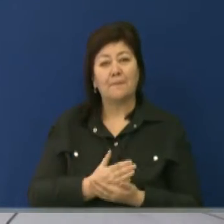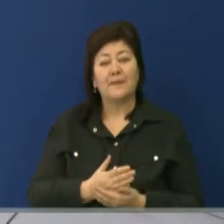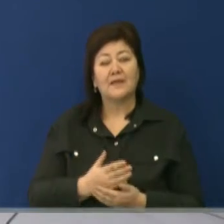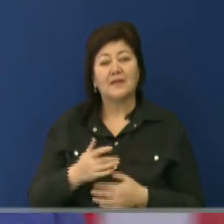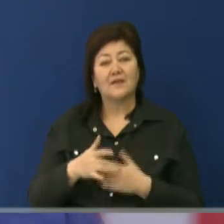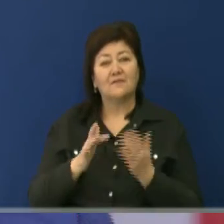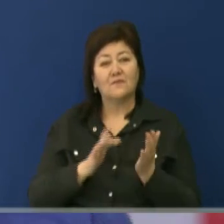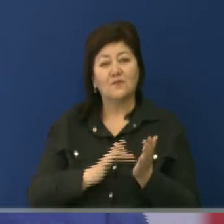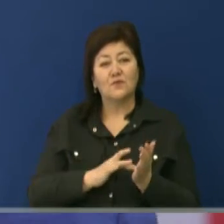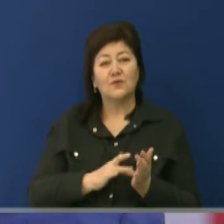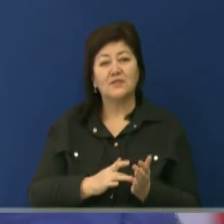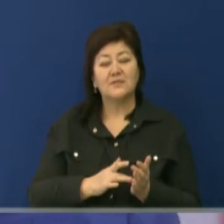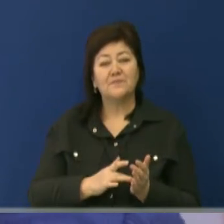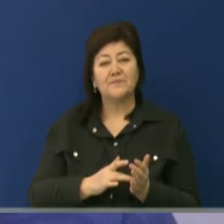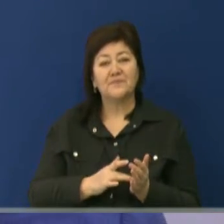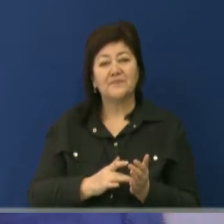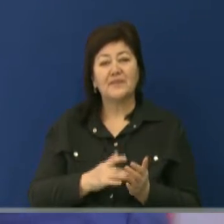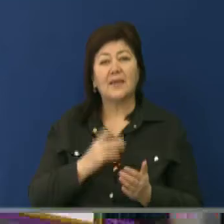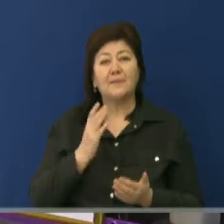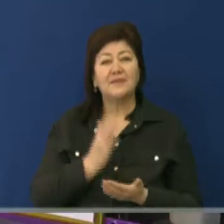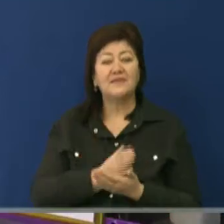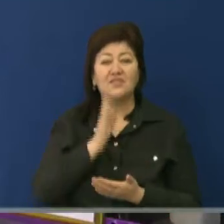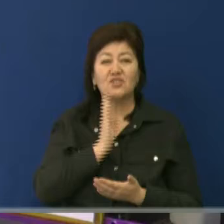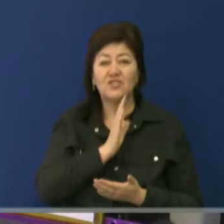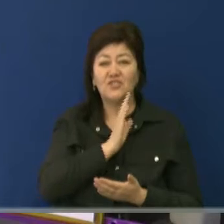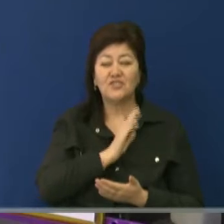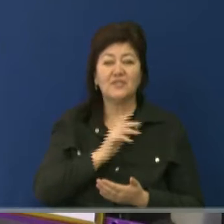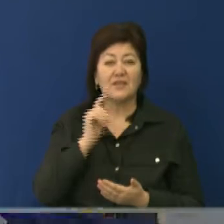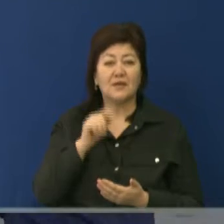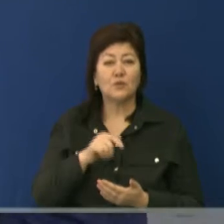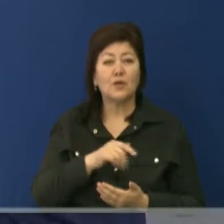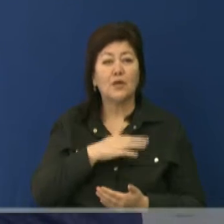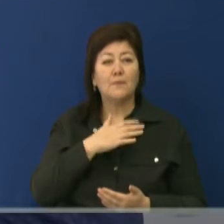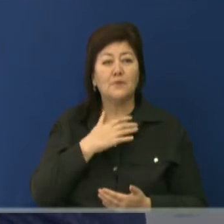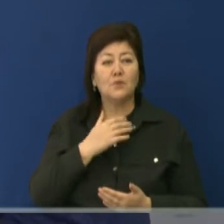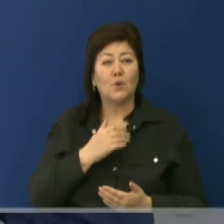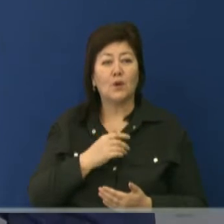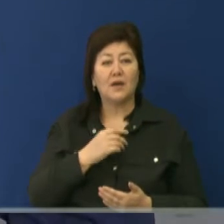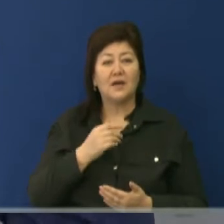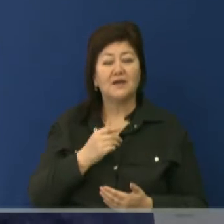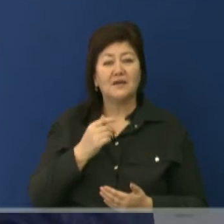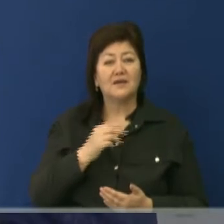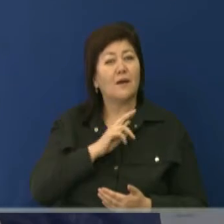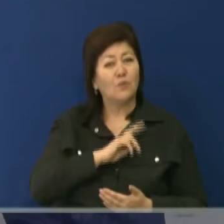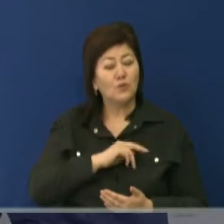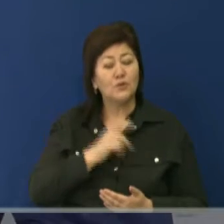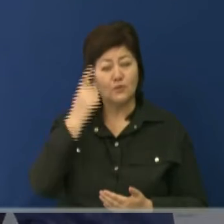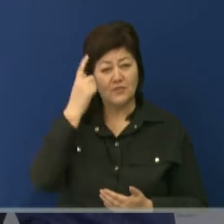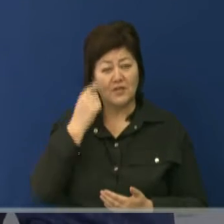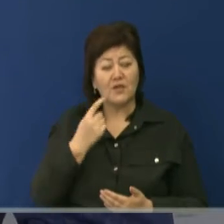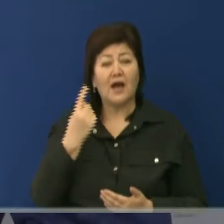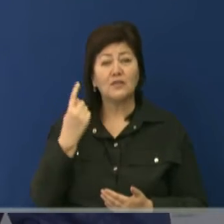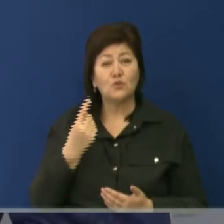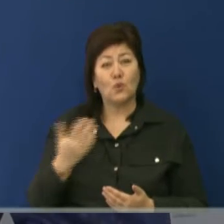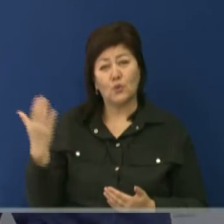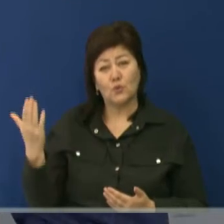қаламыздың дамуына өзіндік үлес қосып жүрген еңбек адамдарын тұрғындарға таныстыру. Әйел адам қашанда болмасын, бір қолымен бесікті